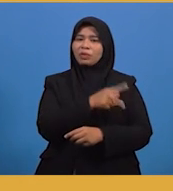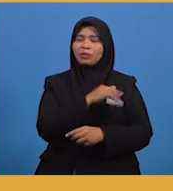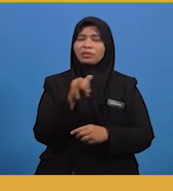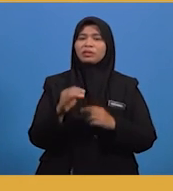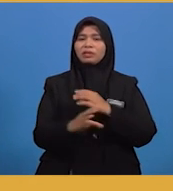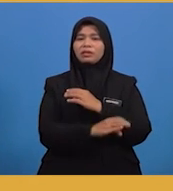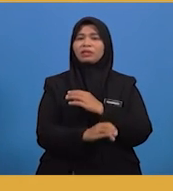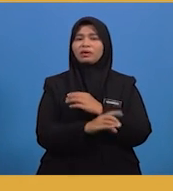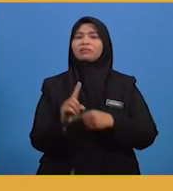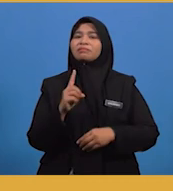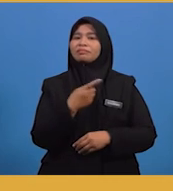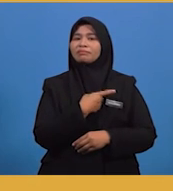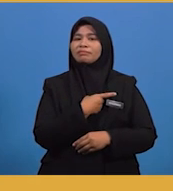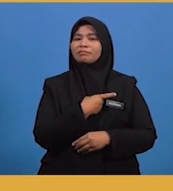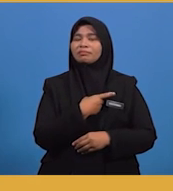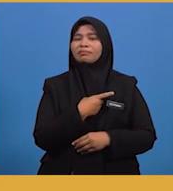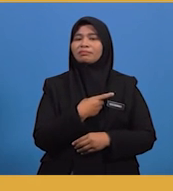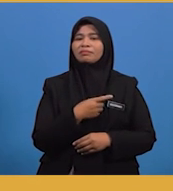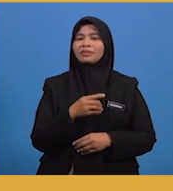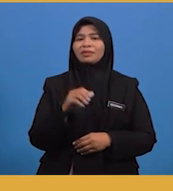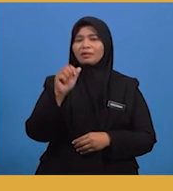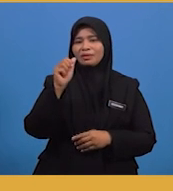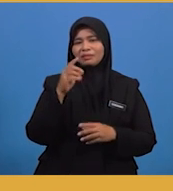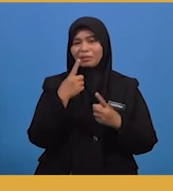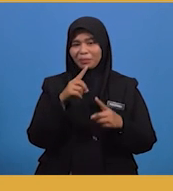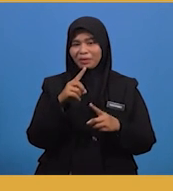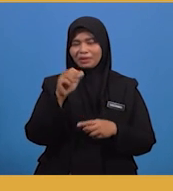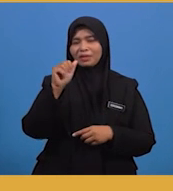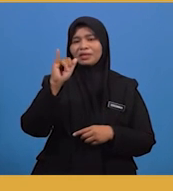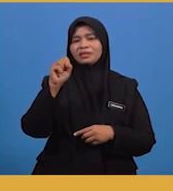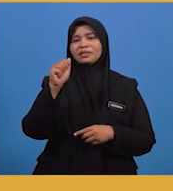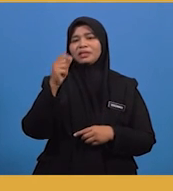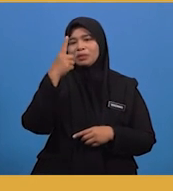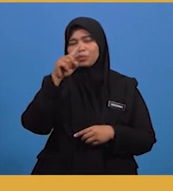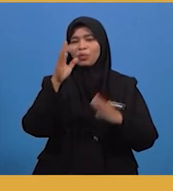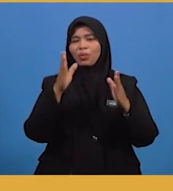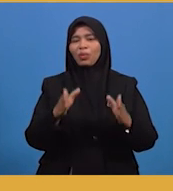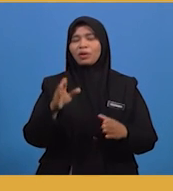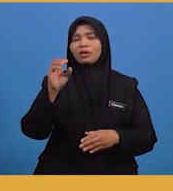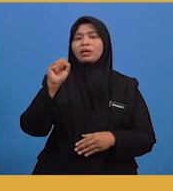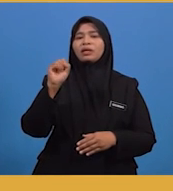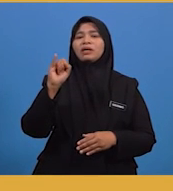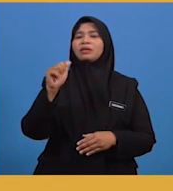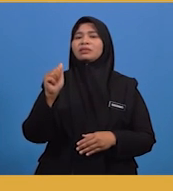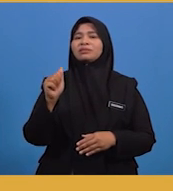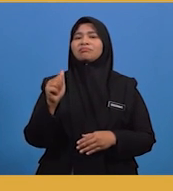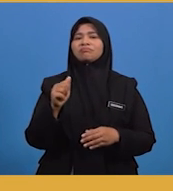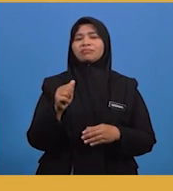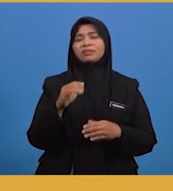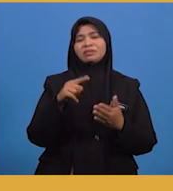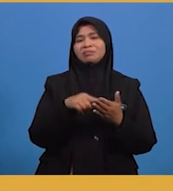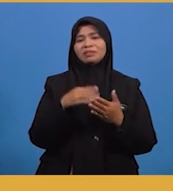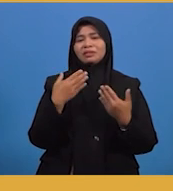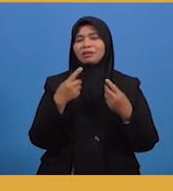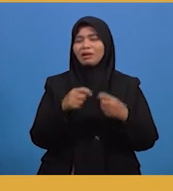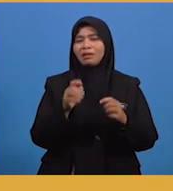Ya, tepat sekali. Asia untuk orang Asia. Slogan ini telah berjaya meyakinkan